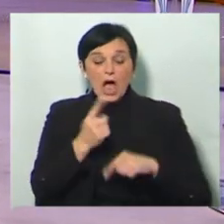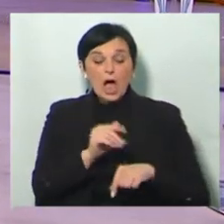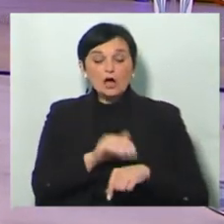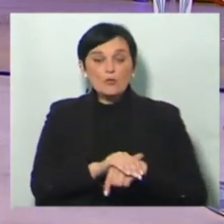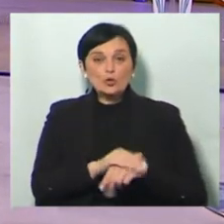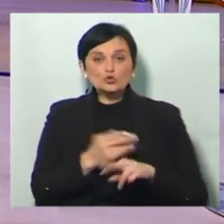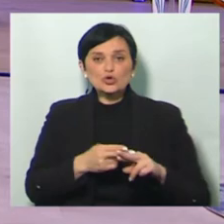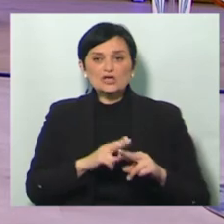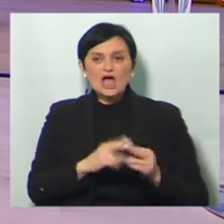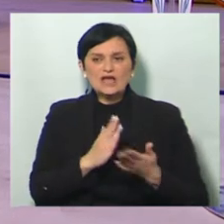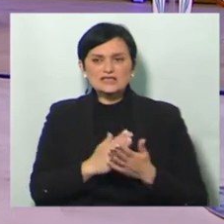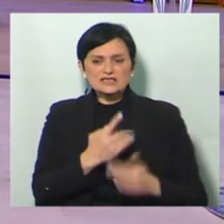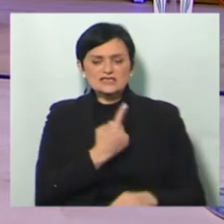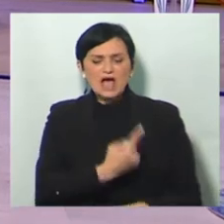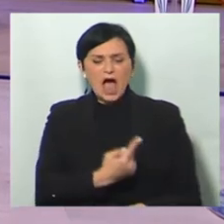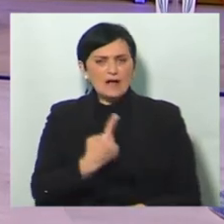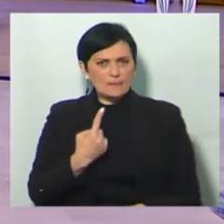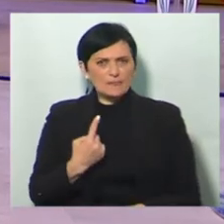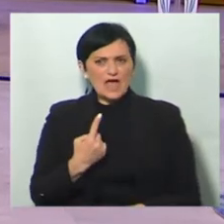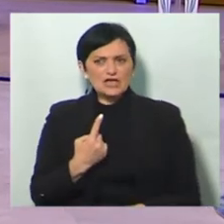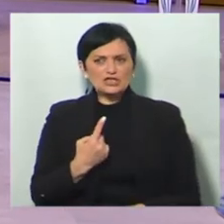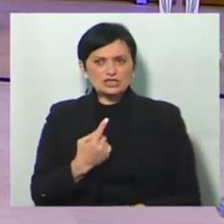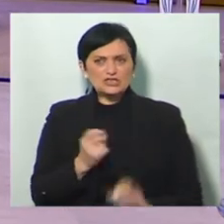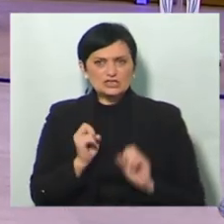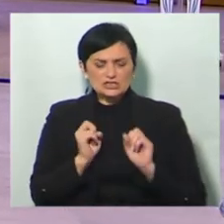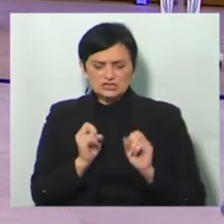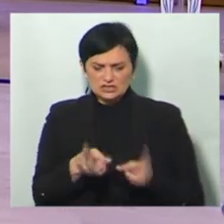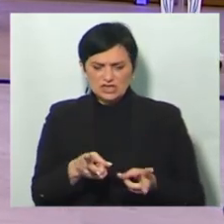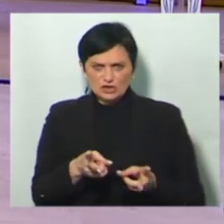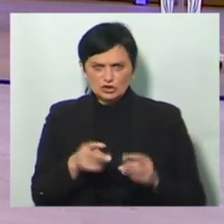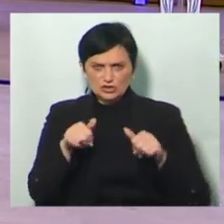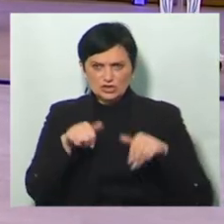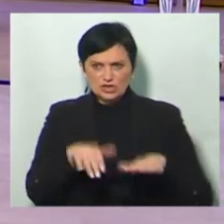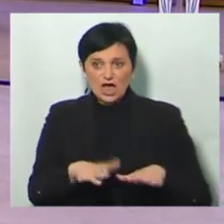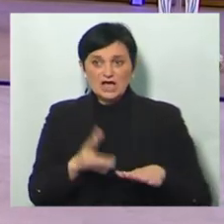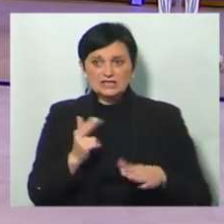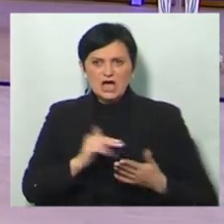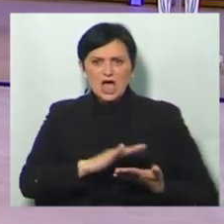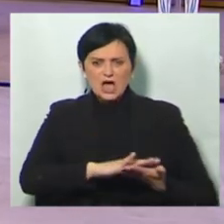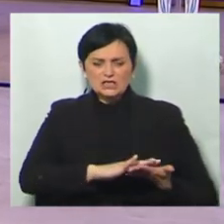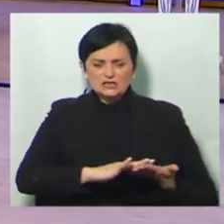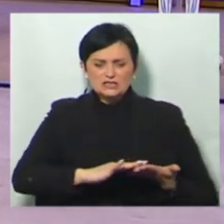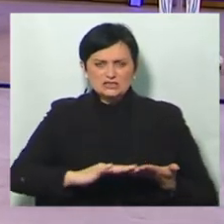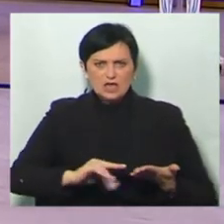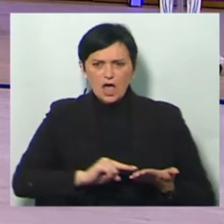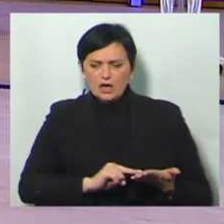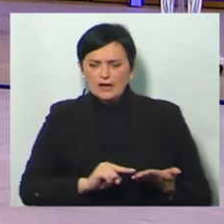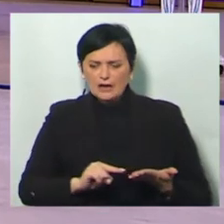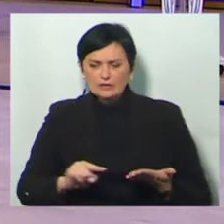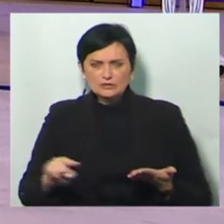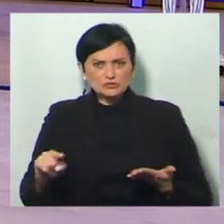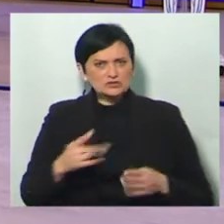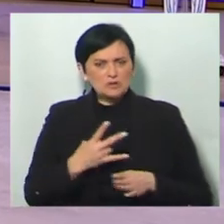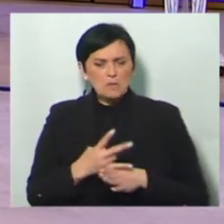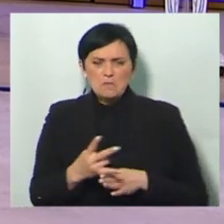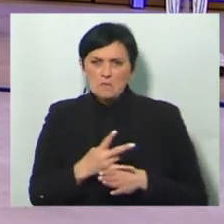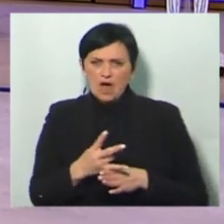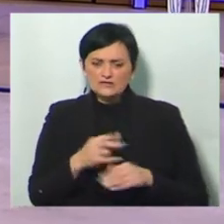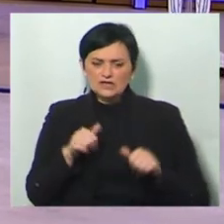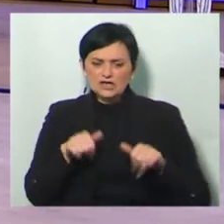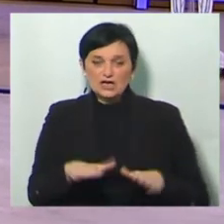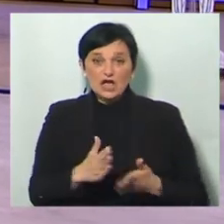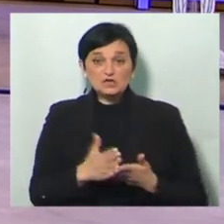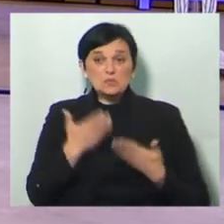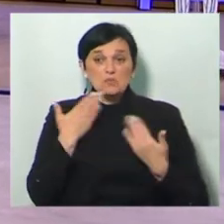რომ ეს არის ერთ-ერთი ყველაზე საშიში გადაწყვეტილება და გრძელვადიან პერსპექტივაში ძალიან მავნე გადაწყვეტილება